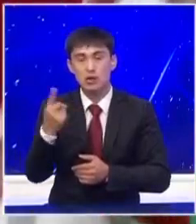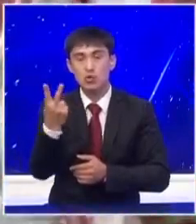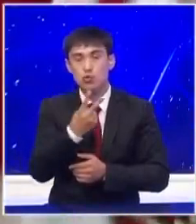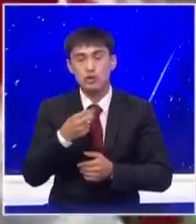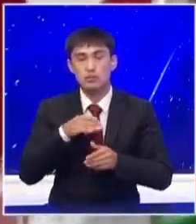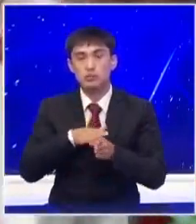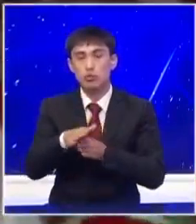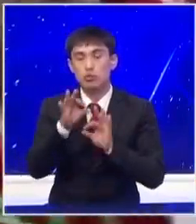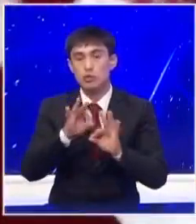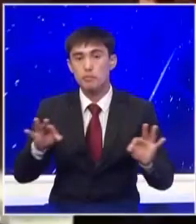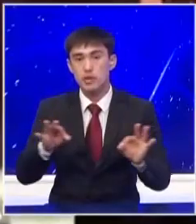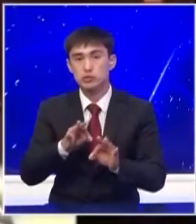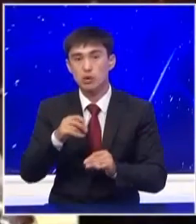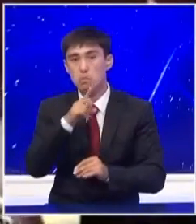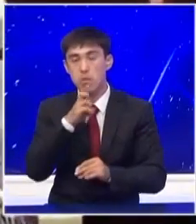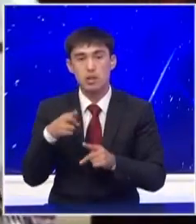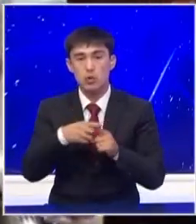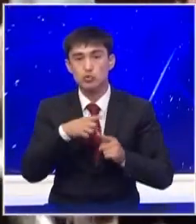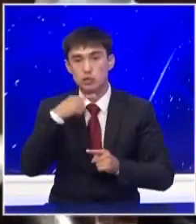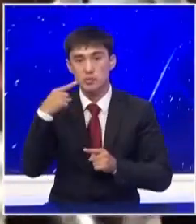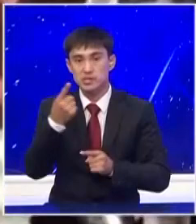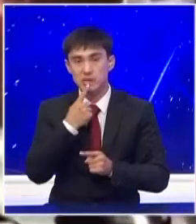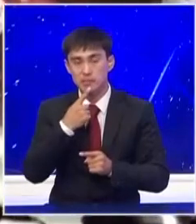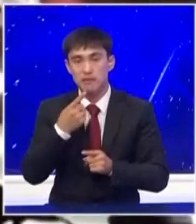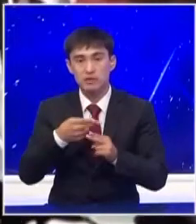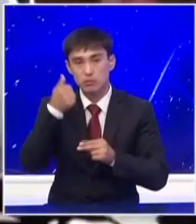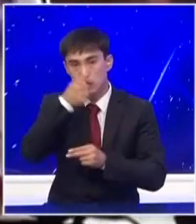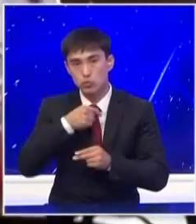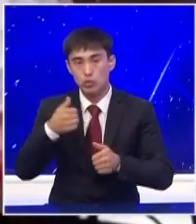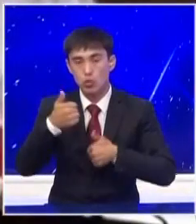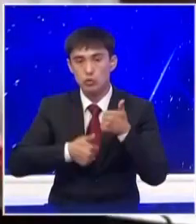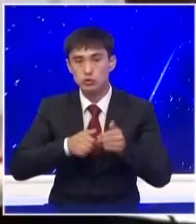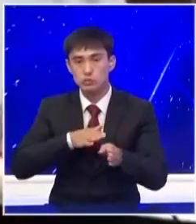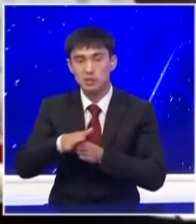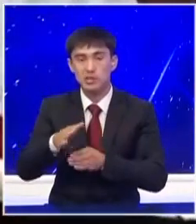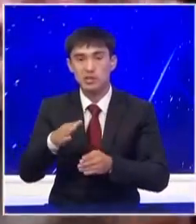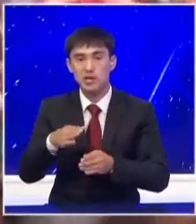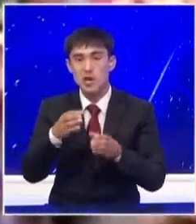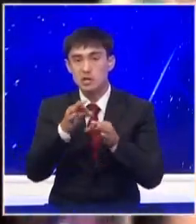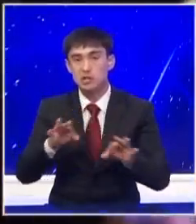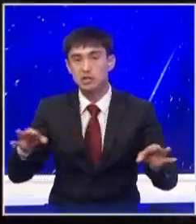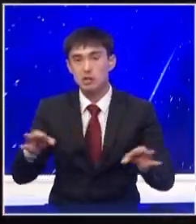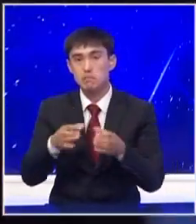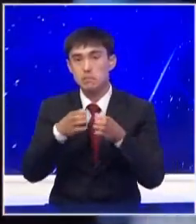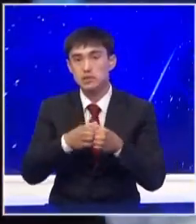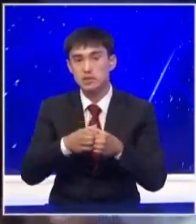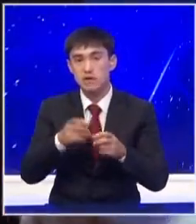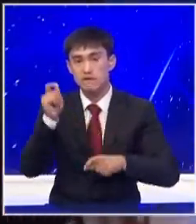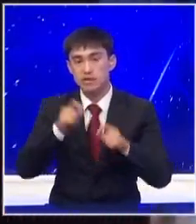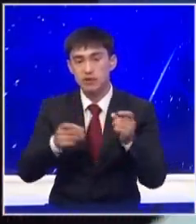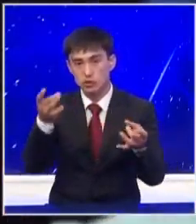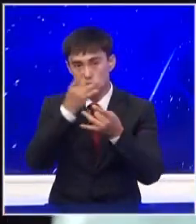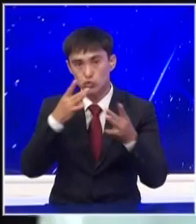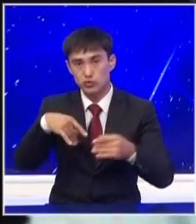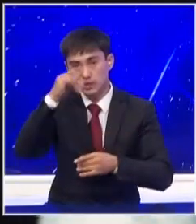дуэтом исполнили песню на белорусском языке. В этом году на конкурсе исполнителей эстрадной песни в рамках фестиваля искусств